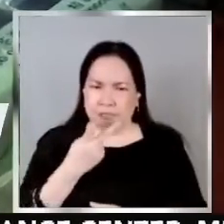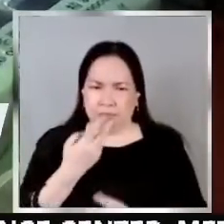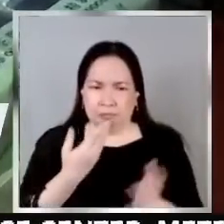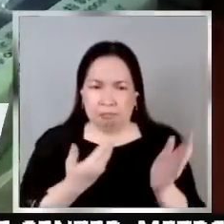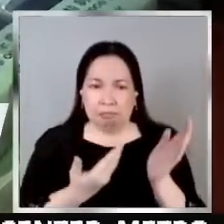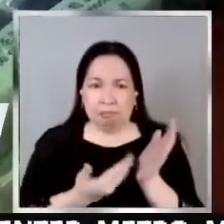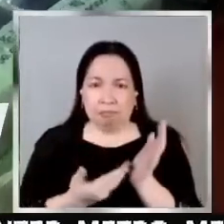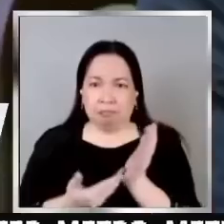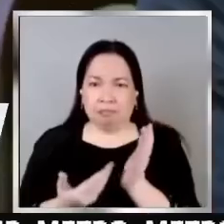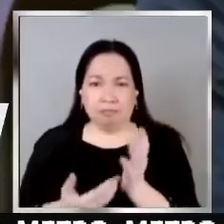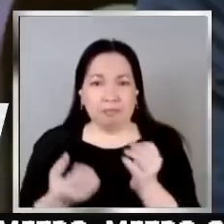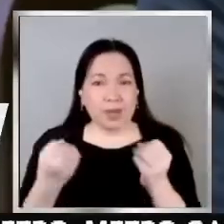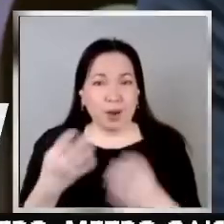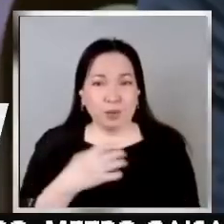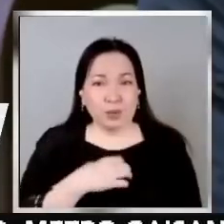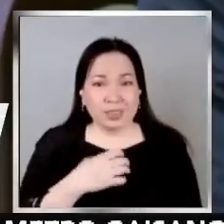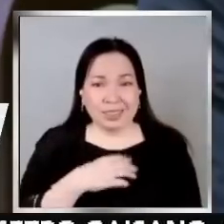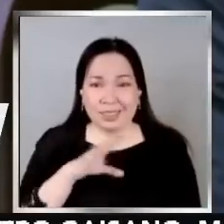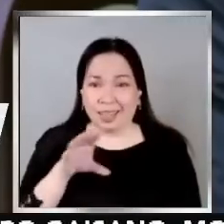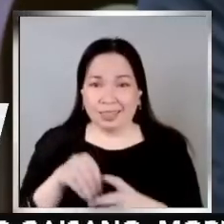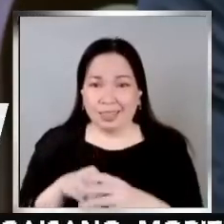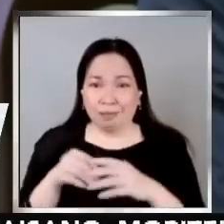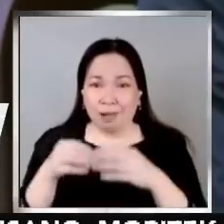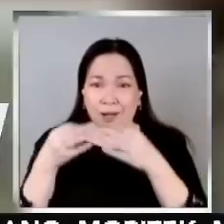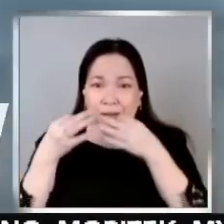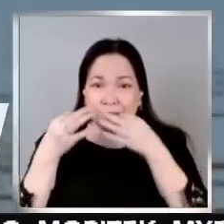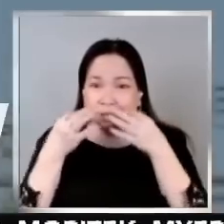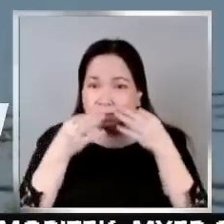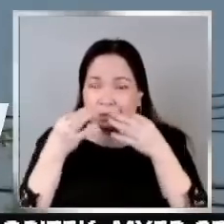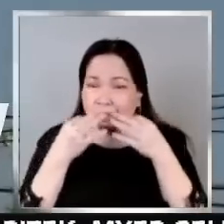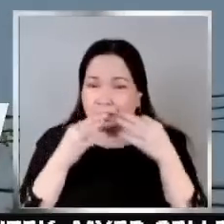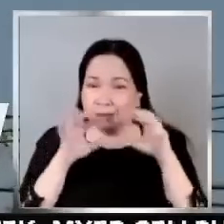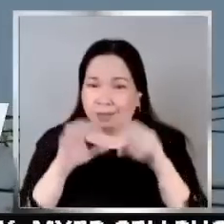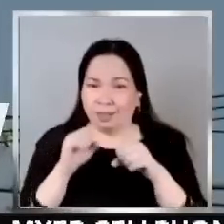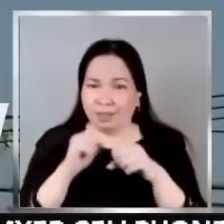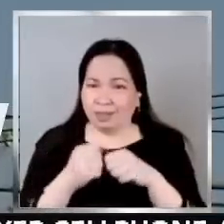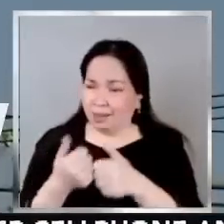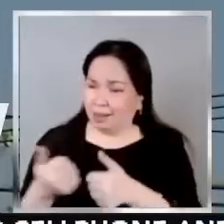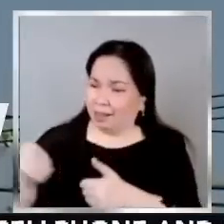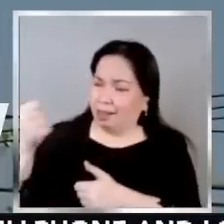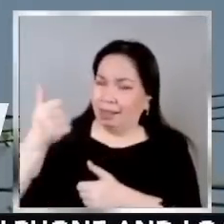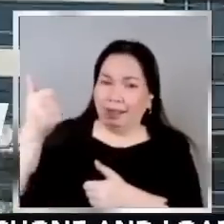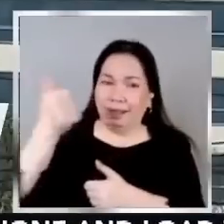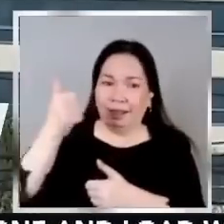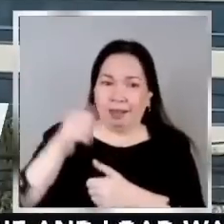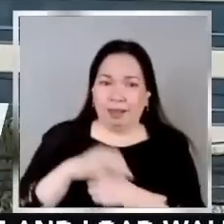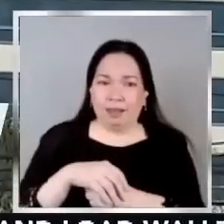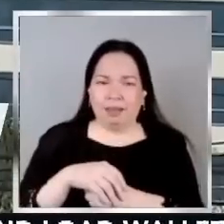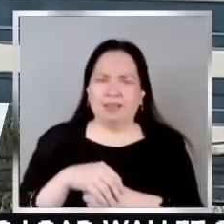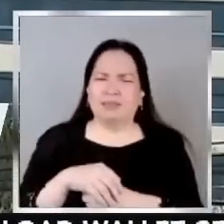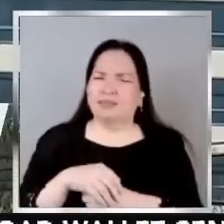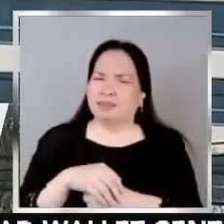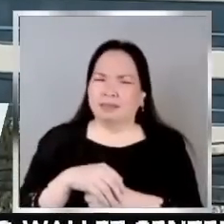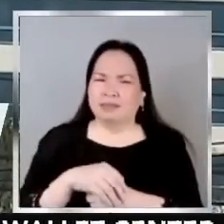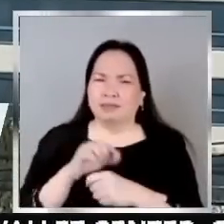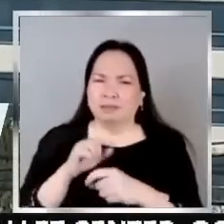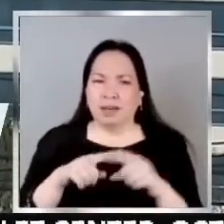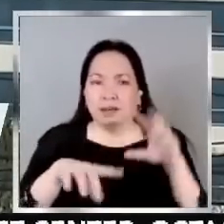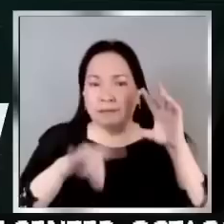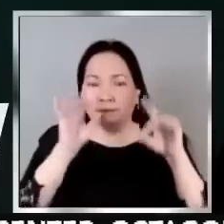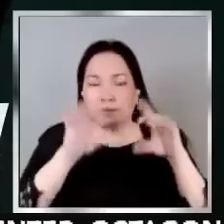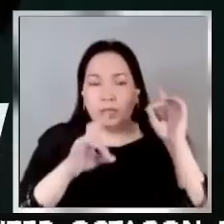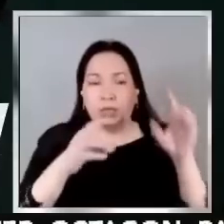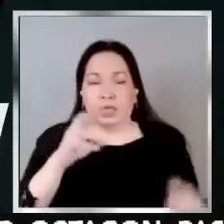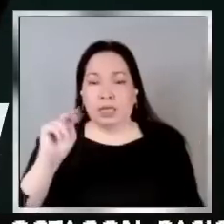na pulis dito. Matataas ang posisyon. Pero ang findings daw sa mga pagdinig ng National Police Commission o